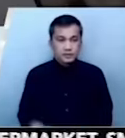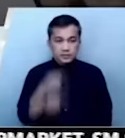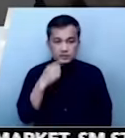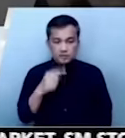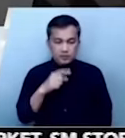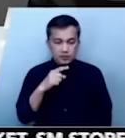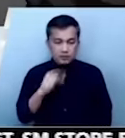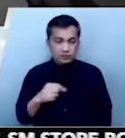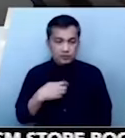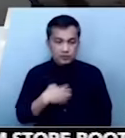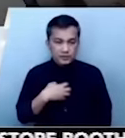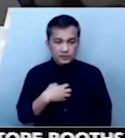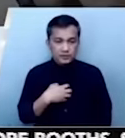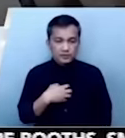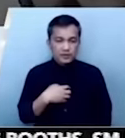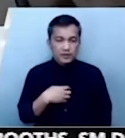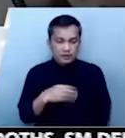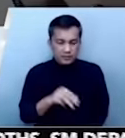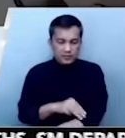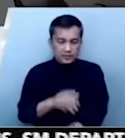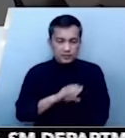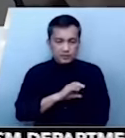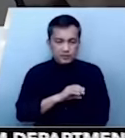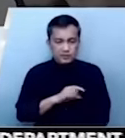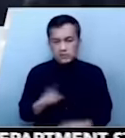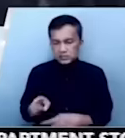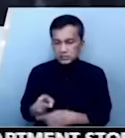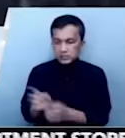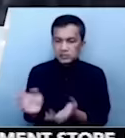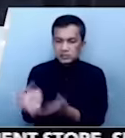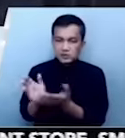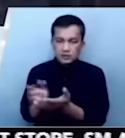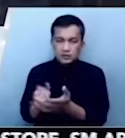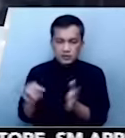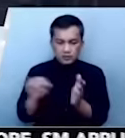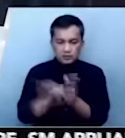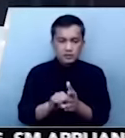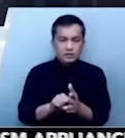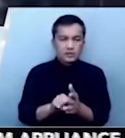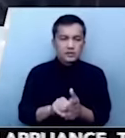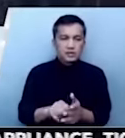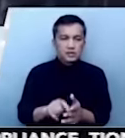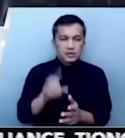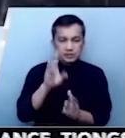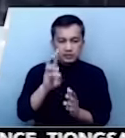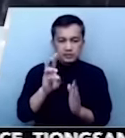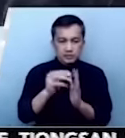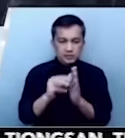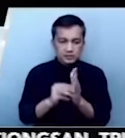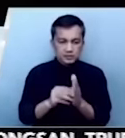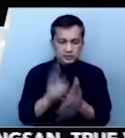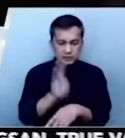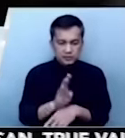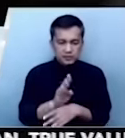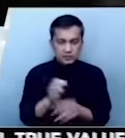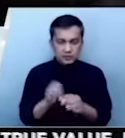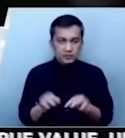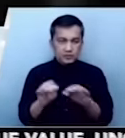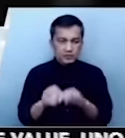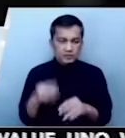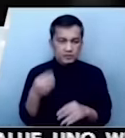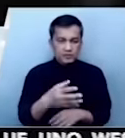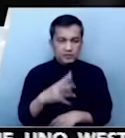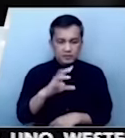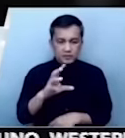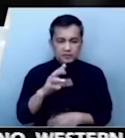Police, iningganyo siya ng suspect na mag-invest ng 6 bilyong piso sa kanyang negosyo basta't magbigay ito ng 500,000